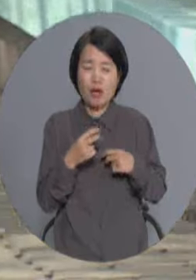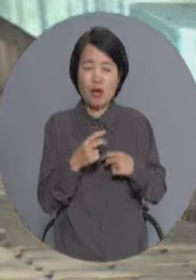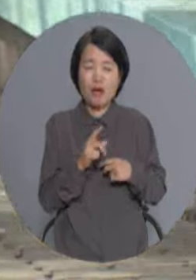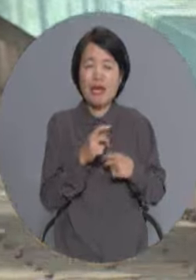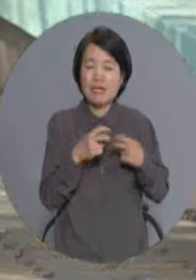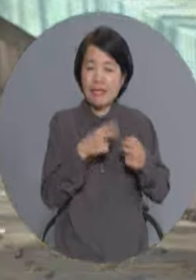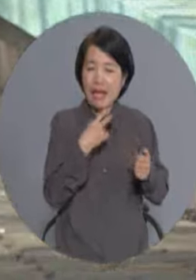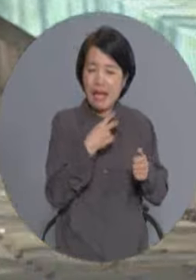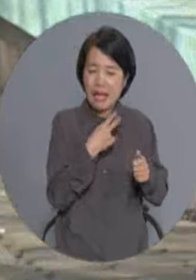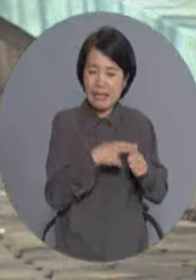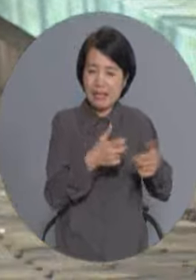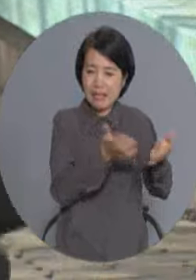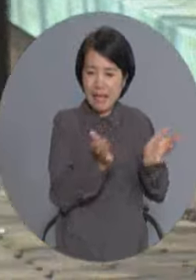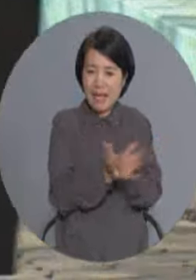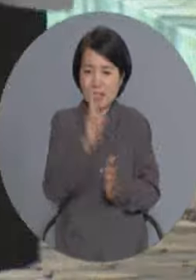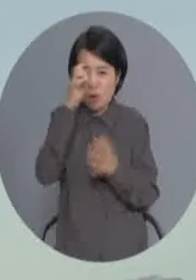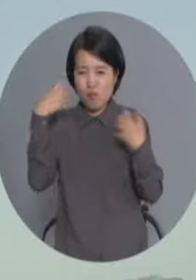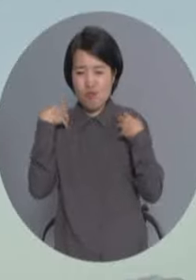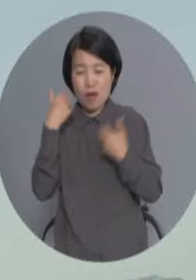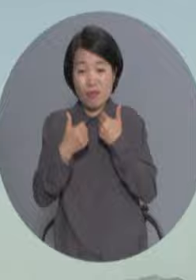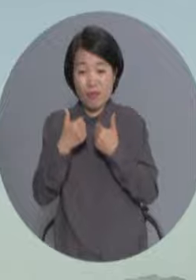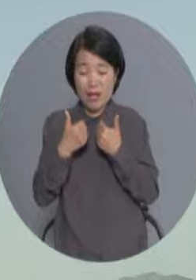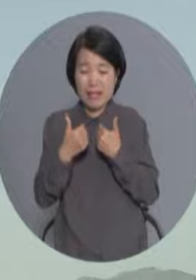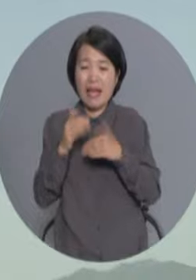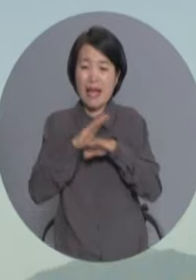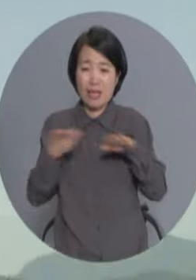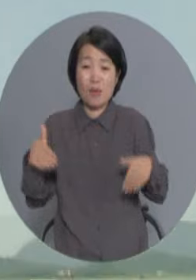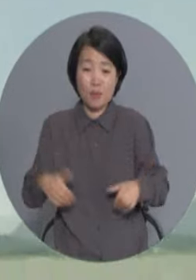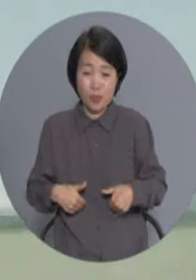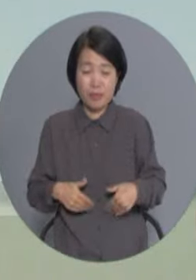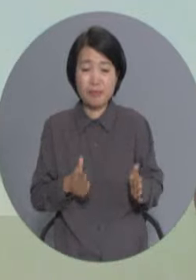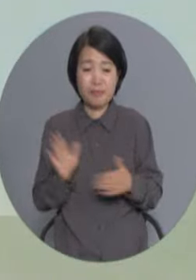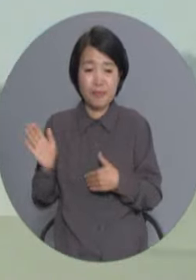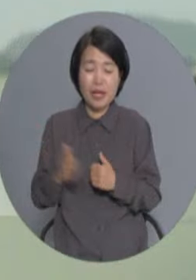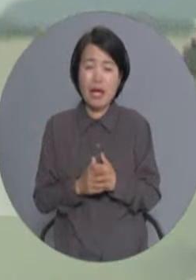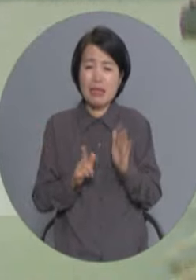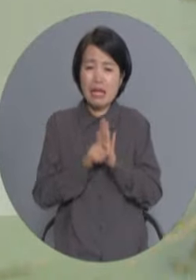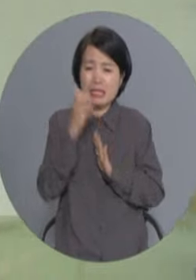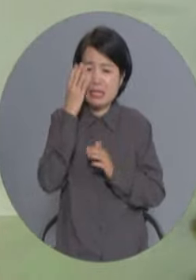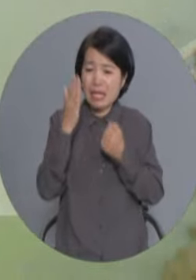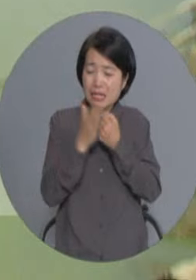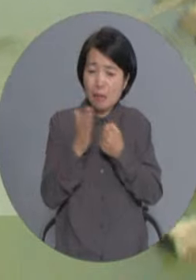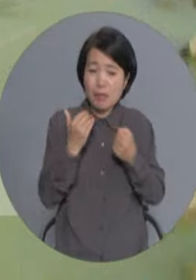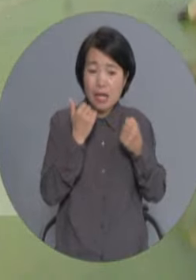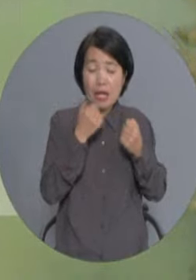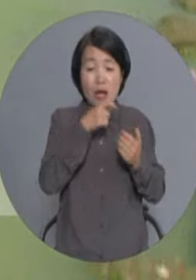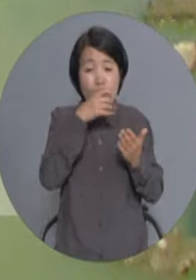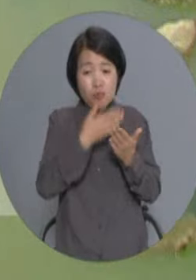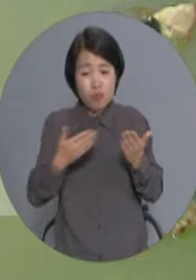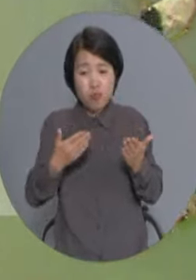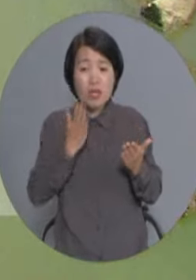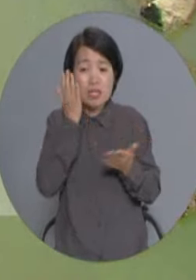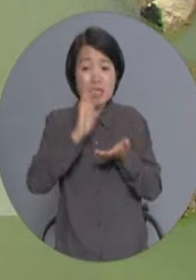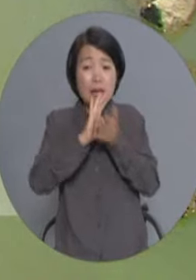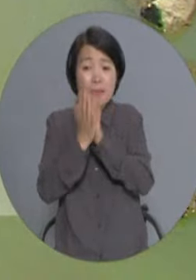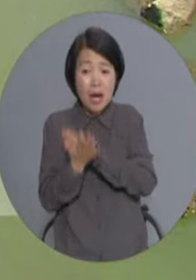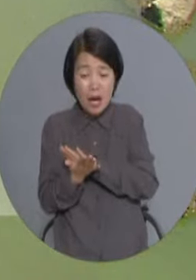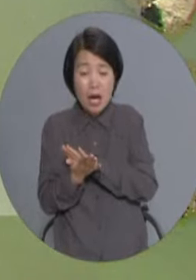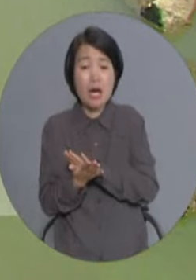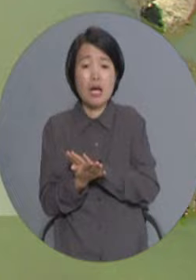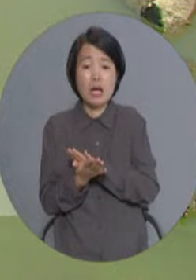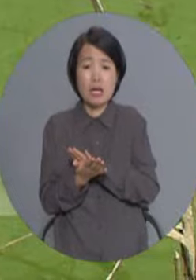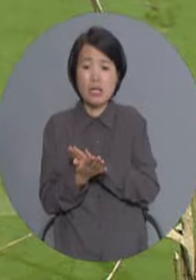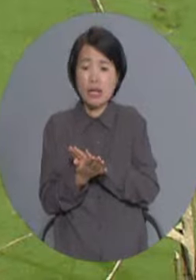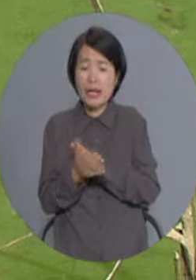시급하다는 주장이 따랐습니다 또 이상기후 여파로 녹조 발생이 넣는데도이를 막기 위한 정부 예산은 대폭 삭감된